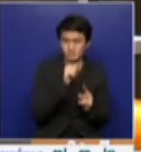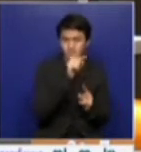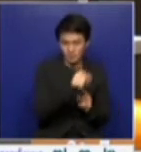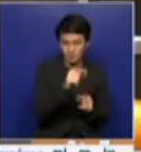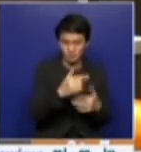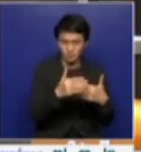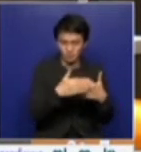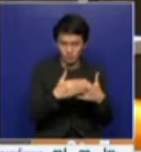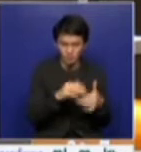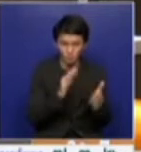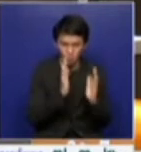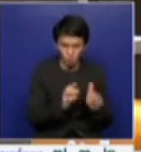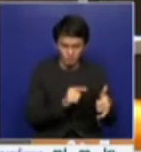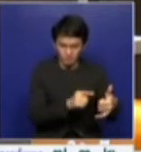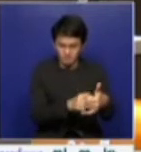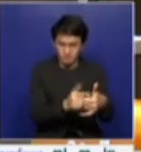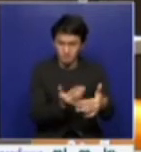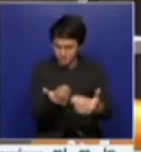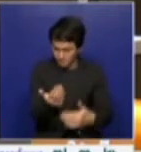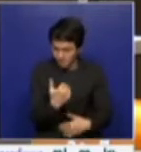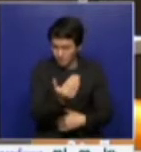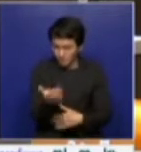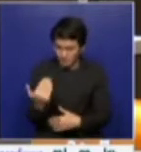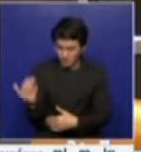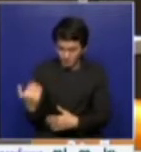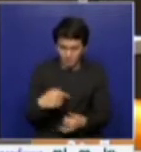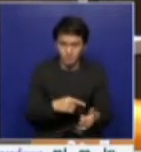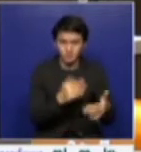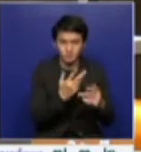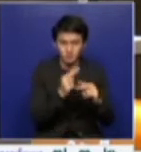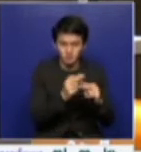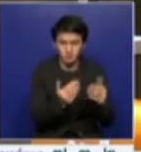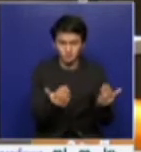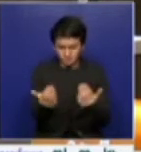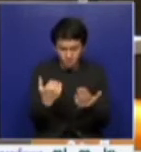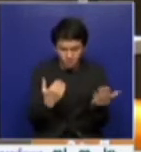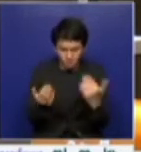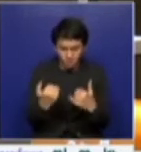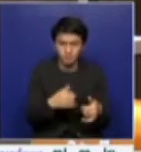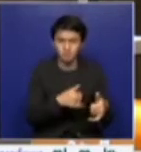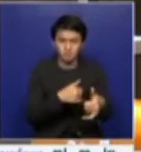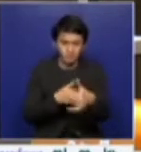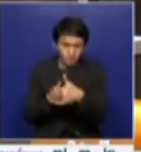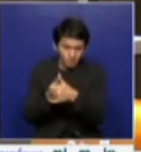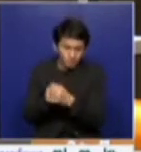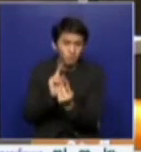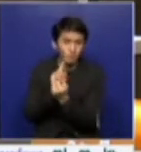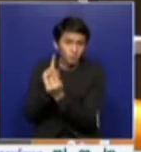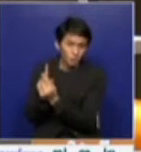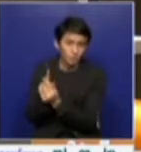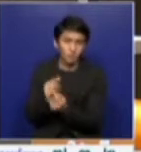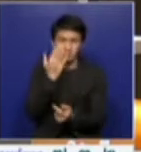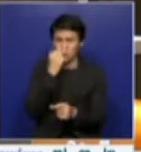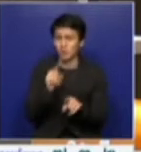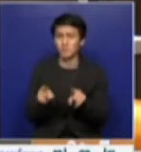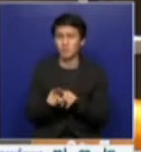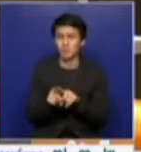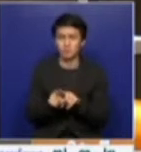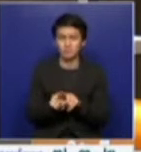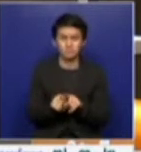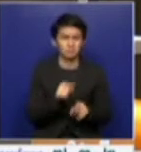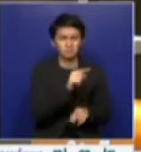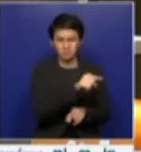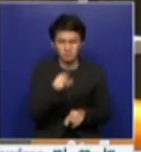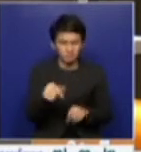ตัวกว่า 500คนเป็นการออกคำสั่งโดยไม่ได้มีความผิดหรือข้อหาใด